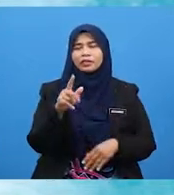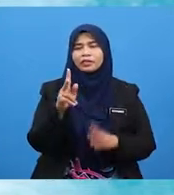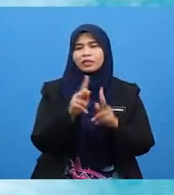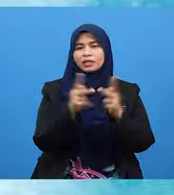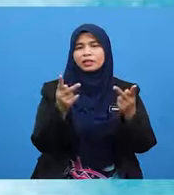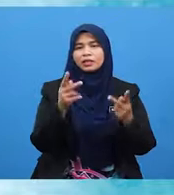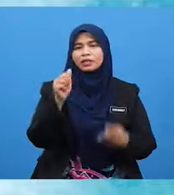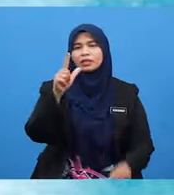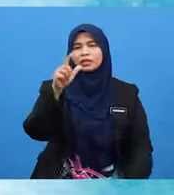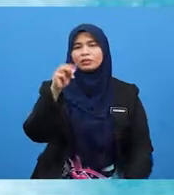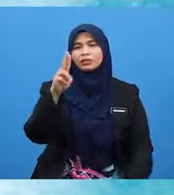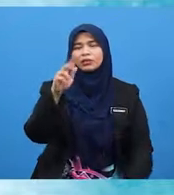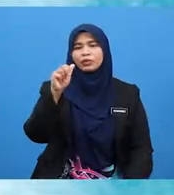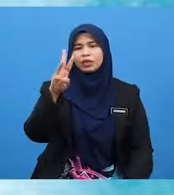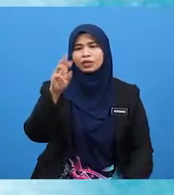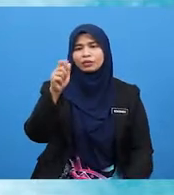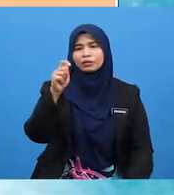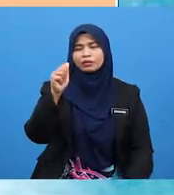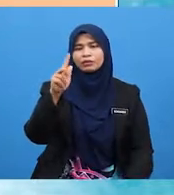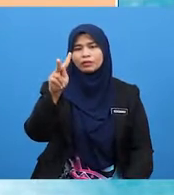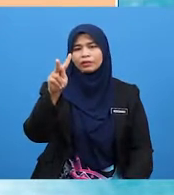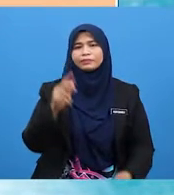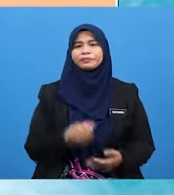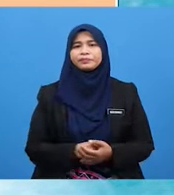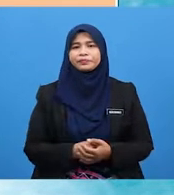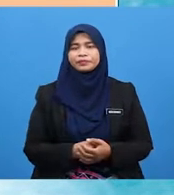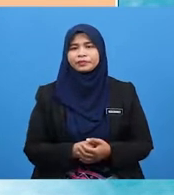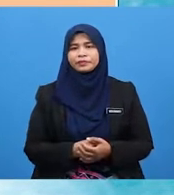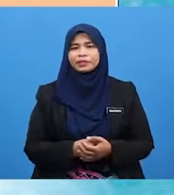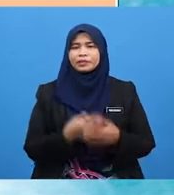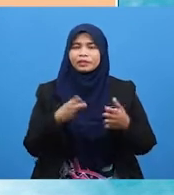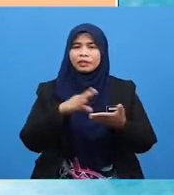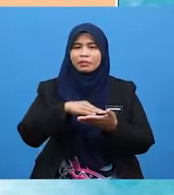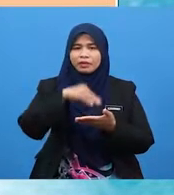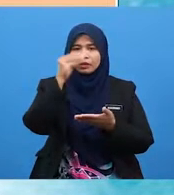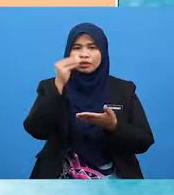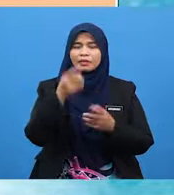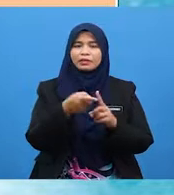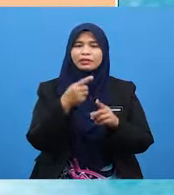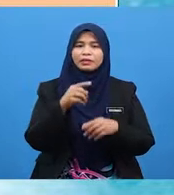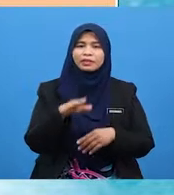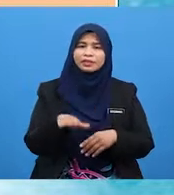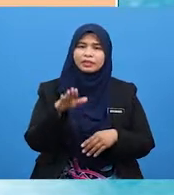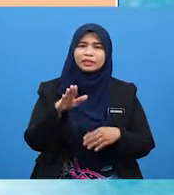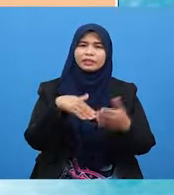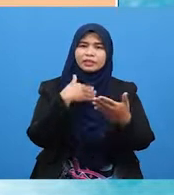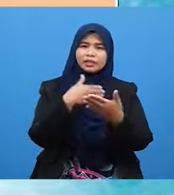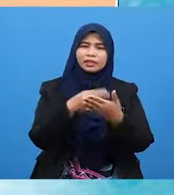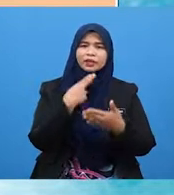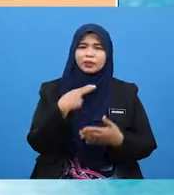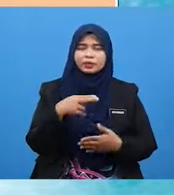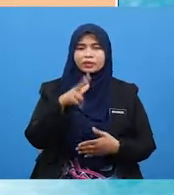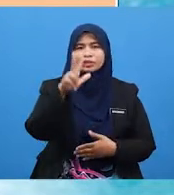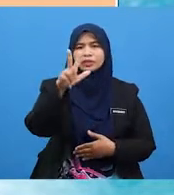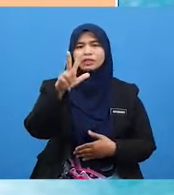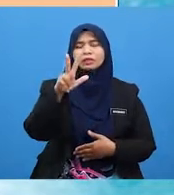Kitab Al-Muwatta. Setelah sekian lama menuntut ilmu dari kecil sehingga ke usia